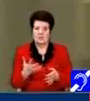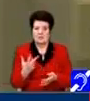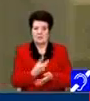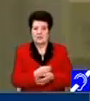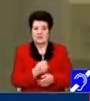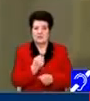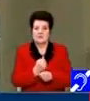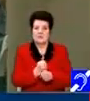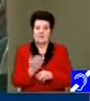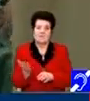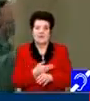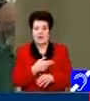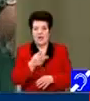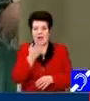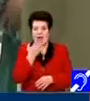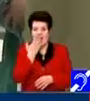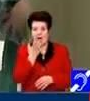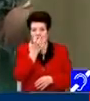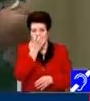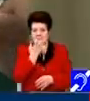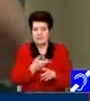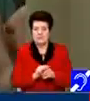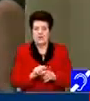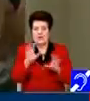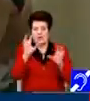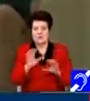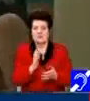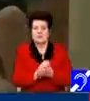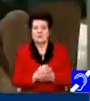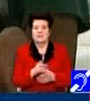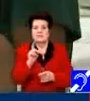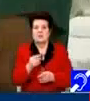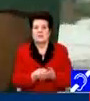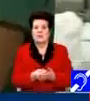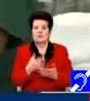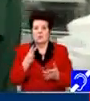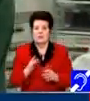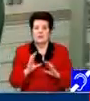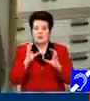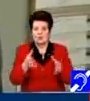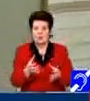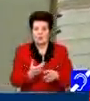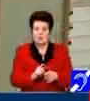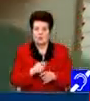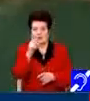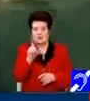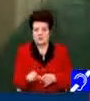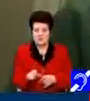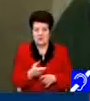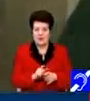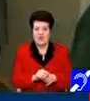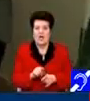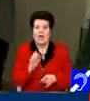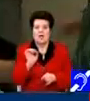fost făcută fără anestezie. Sistemul medical din Norvegia este unul dintre cele mai scumpe din lume. Suma pe care un cetățean o poate deconta